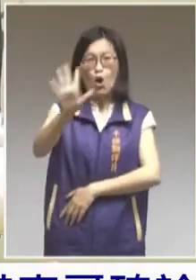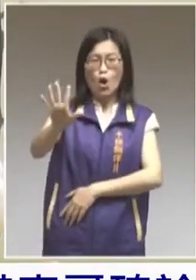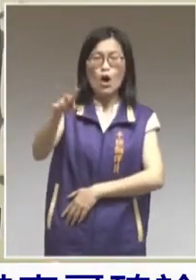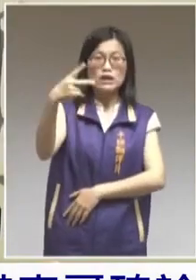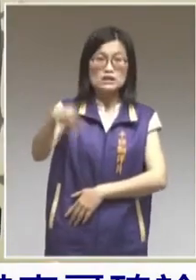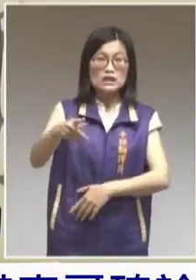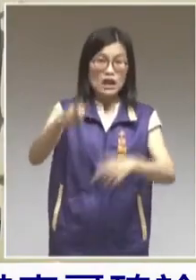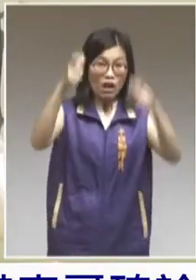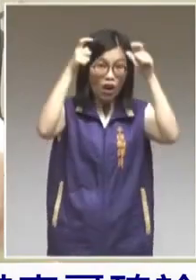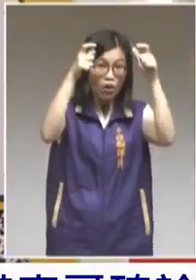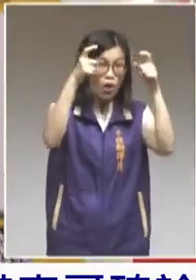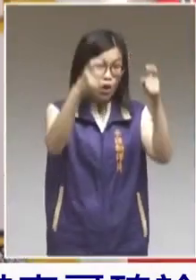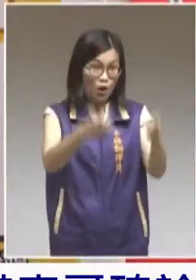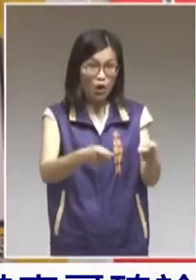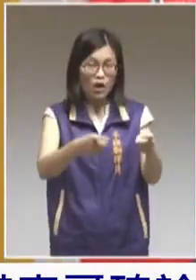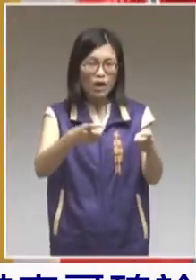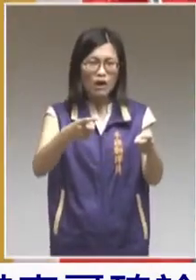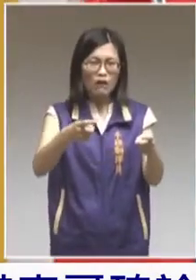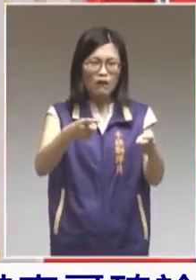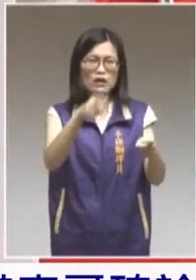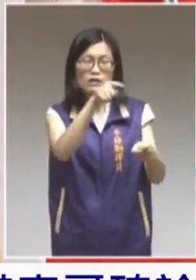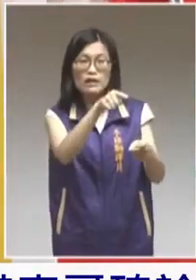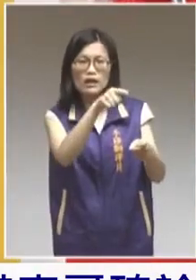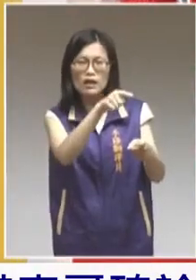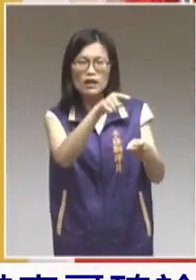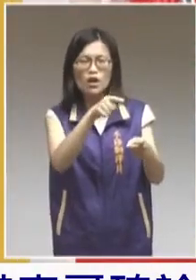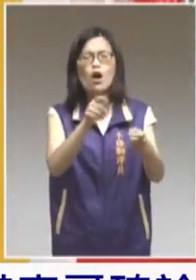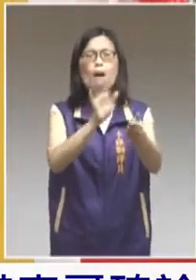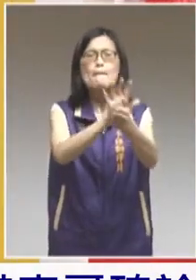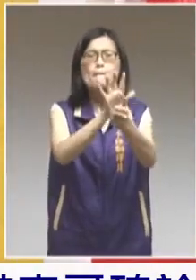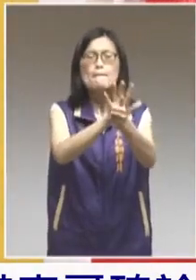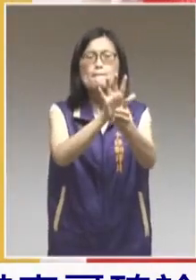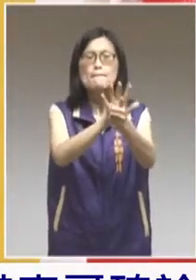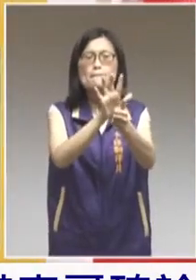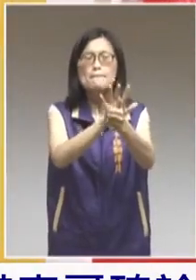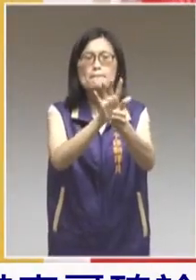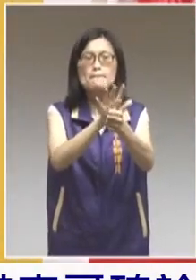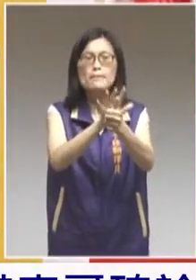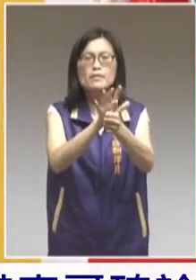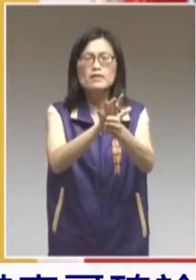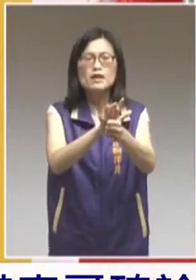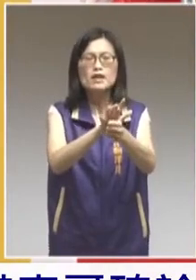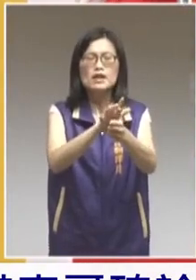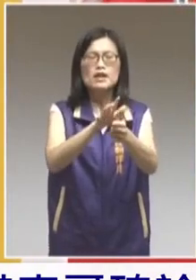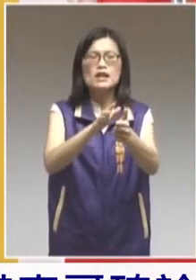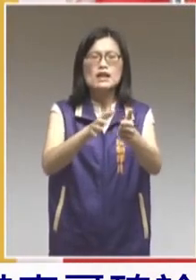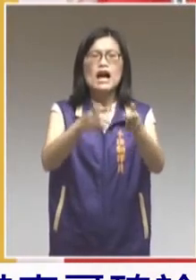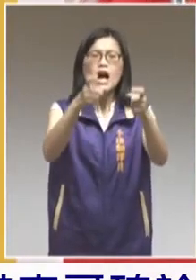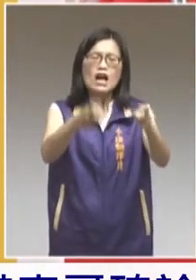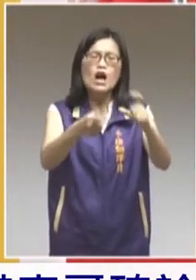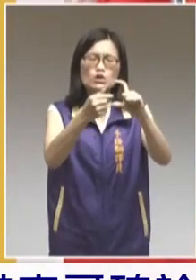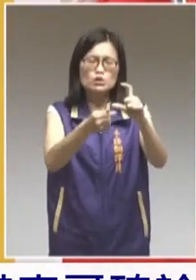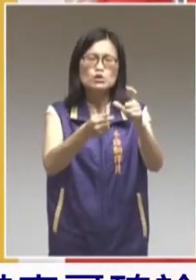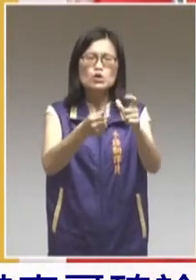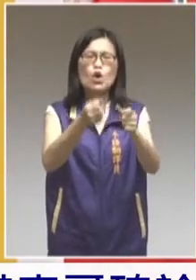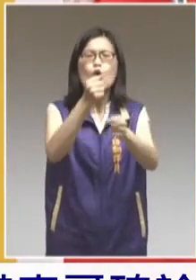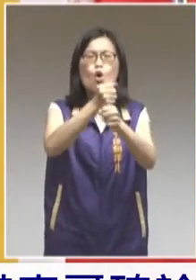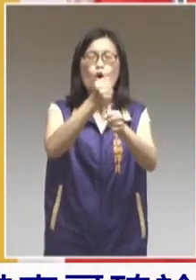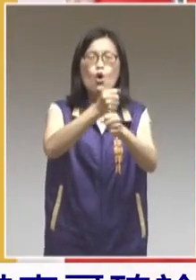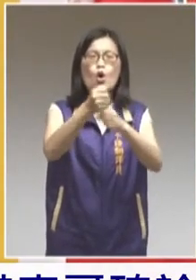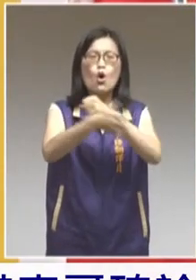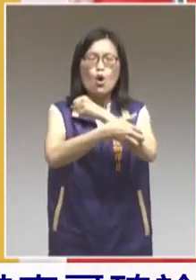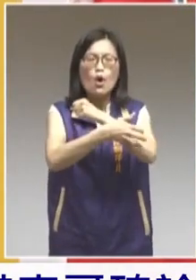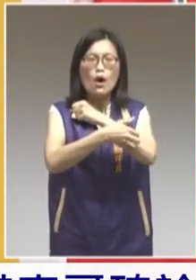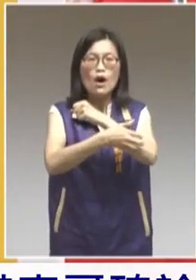在高雄港的部分，我们要服务我们的咱港区咧做工课，咱这许多朋友哈，